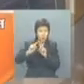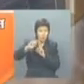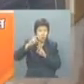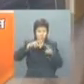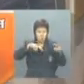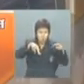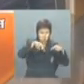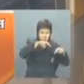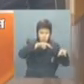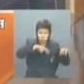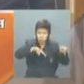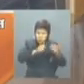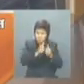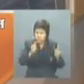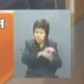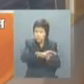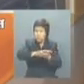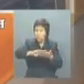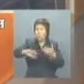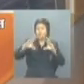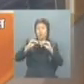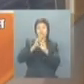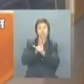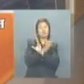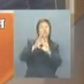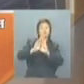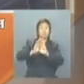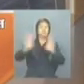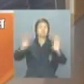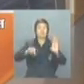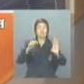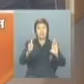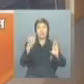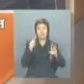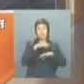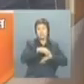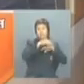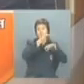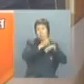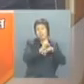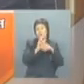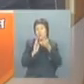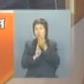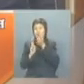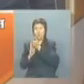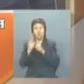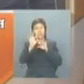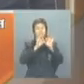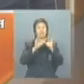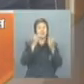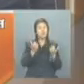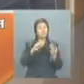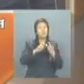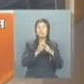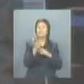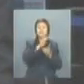การเปิดประชุมสภาแล้วก็ดำเนินการในการเลือกประธานสภาผู้แทนราษฎรรวมถึงรองประธานสภาผู้แทนราษฎรอย่างราบรื่นค่ะ ค่ะขอบคุณมากค่ะคุ